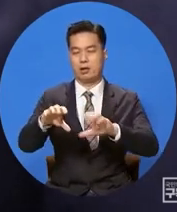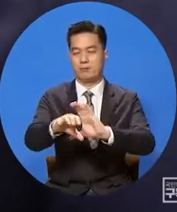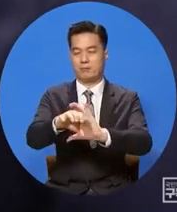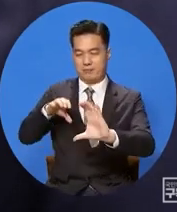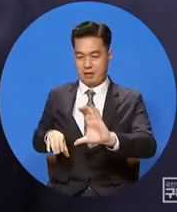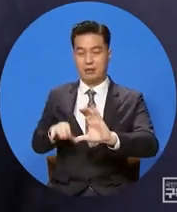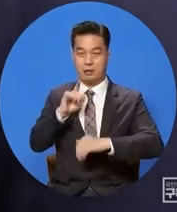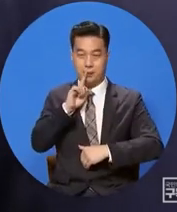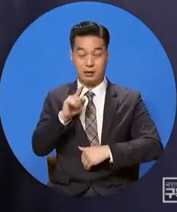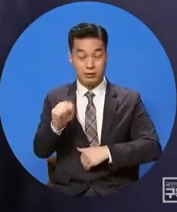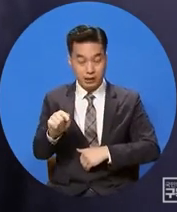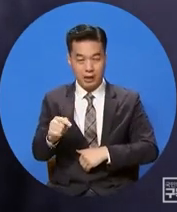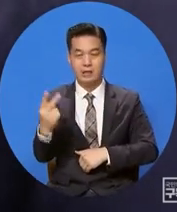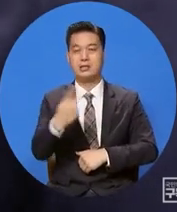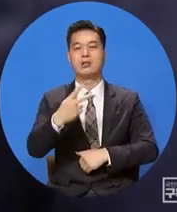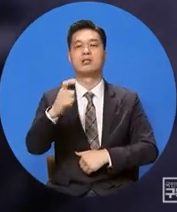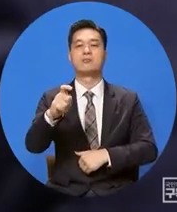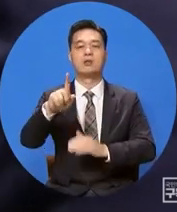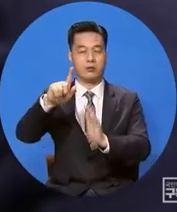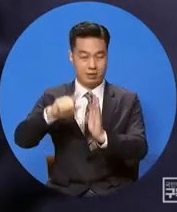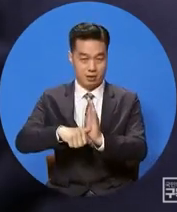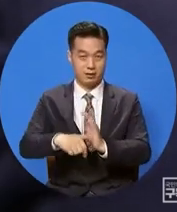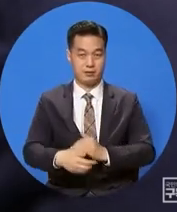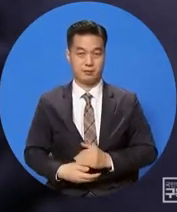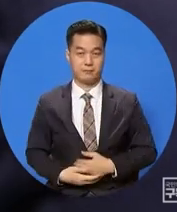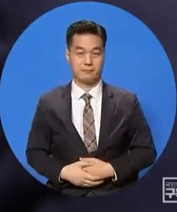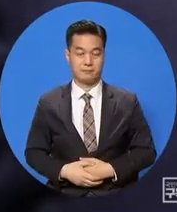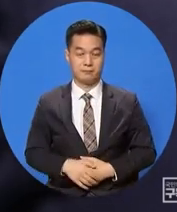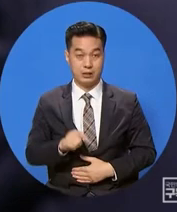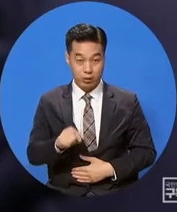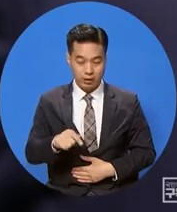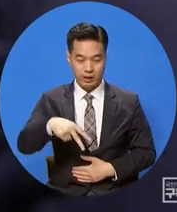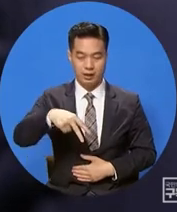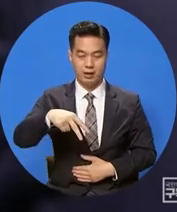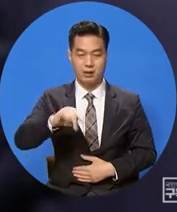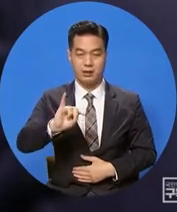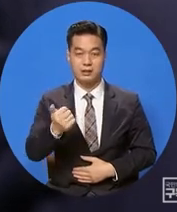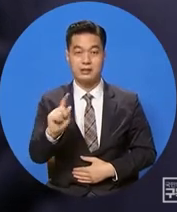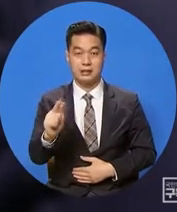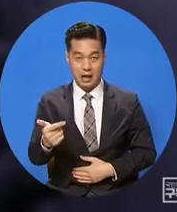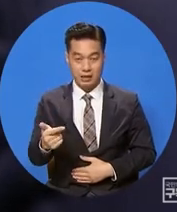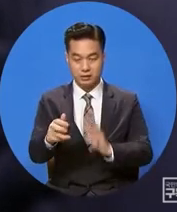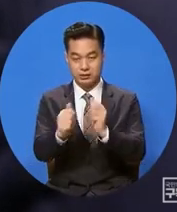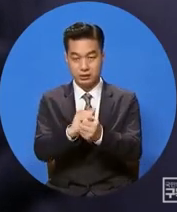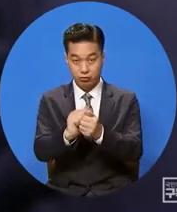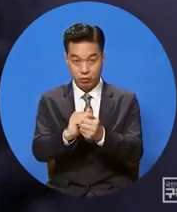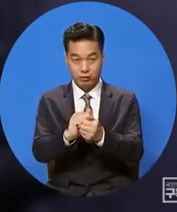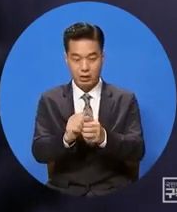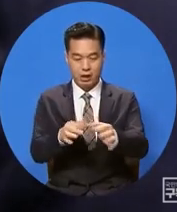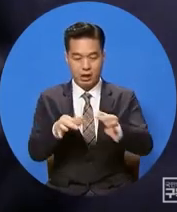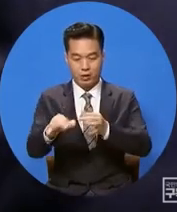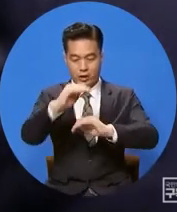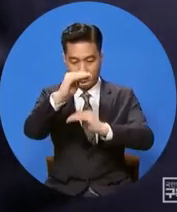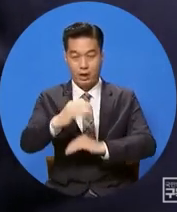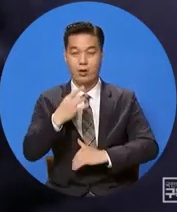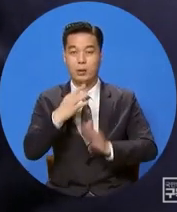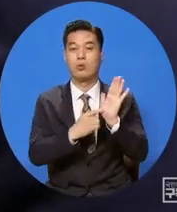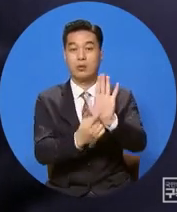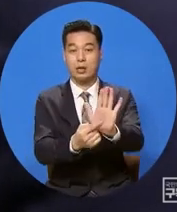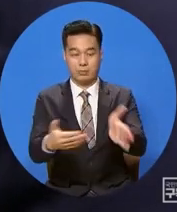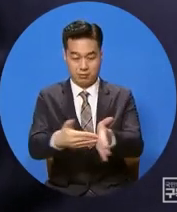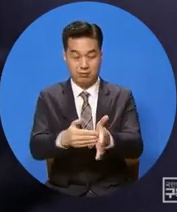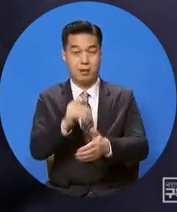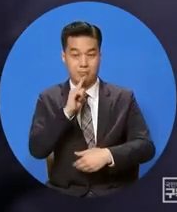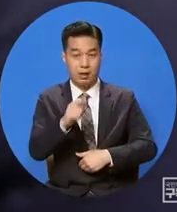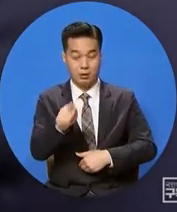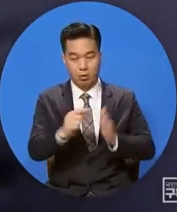자, 그것도 2010년입니다. 여기에 네. 신한증권 거래 내역만 공개하면 간단하다고 합니다. 아, 그렇죠. 그거